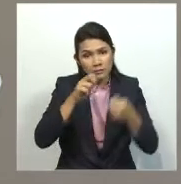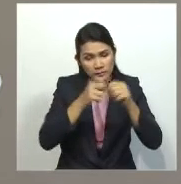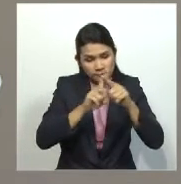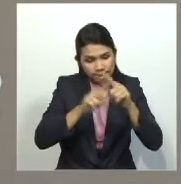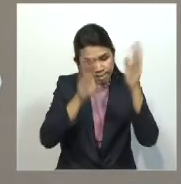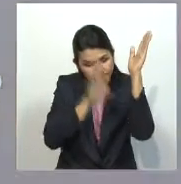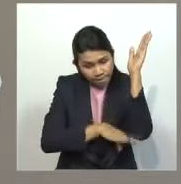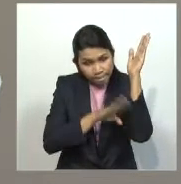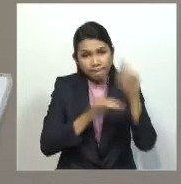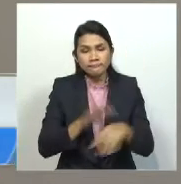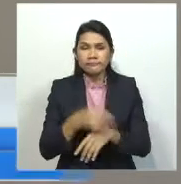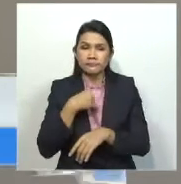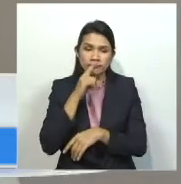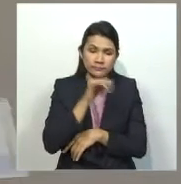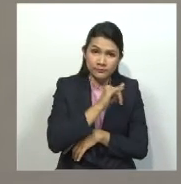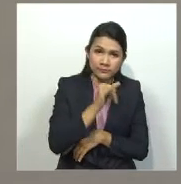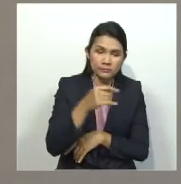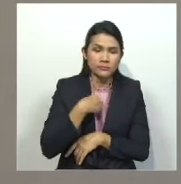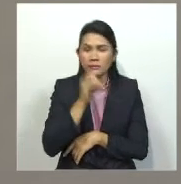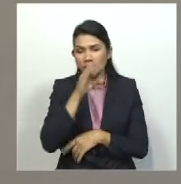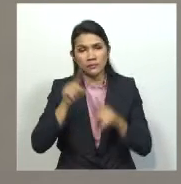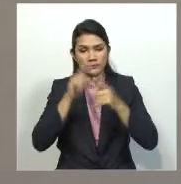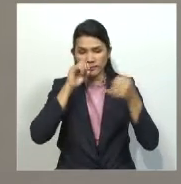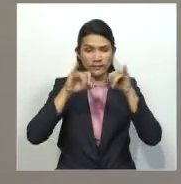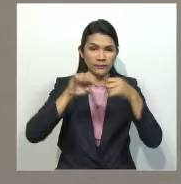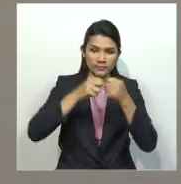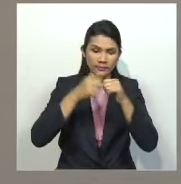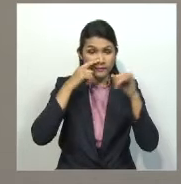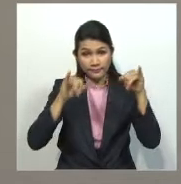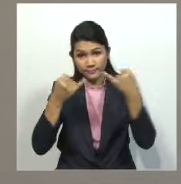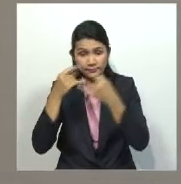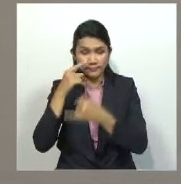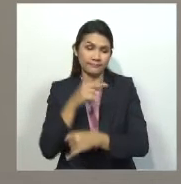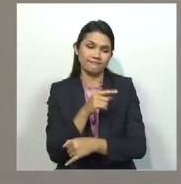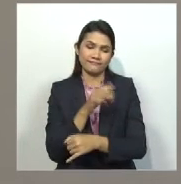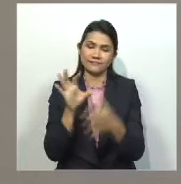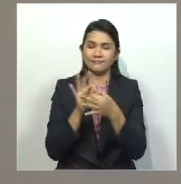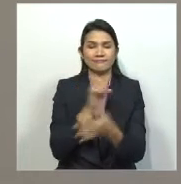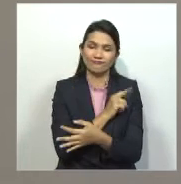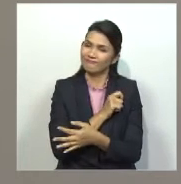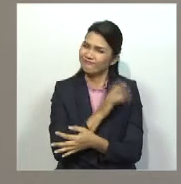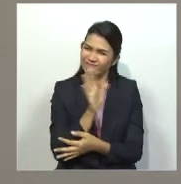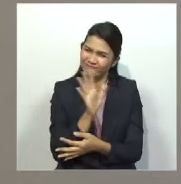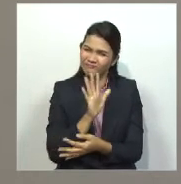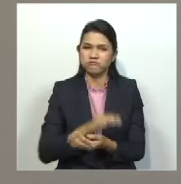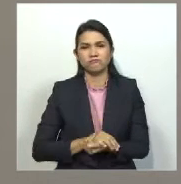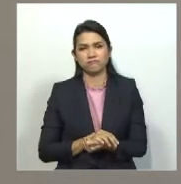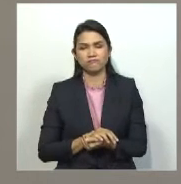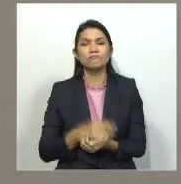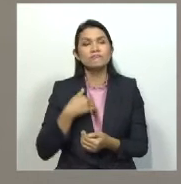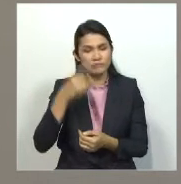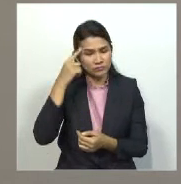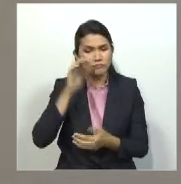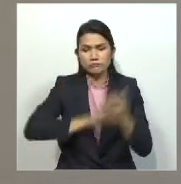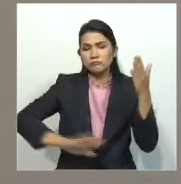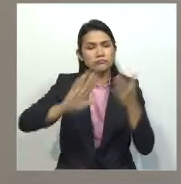งานของเจ้าหน้าที่ไปสอบถามประชาชนในพื้นที่เขาบอกมันไม่ใช่ความขัดแย้งเรื่องนี้เป็นความขัดแย้งที่มันไม่ใช่รูปแบบเดิมๆที่เกิดขึ้นในหลาย